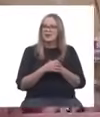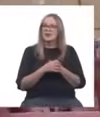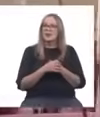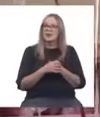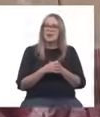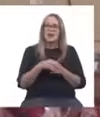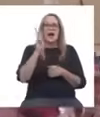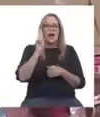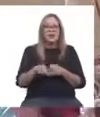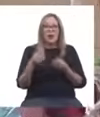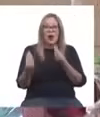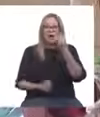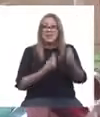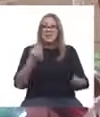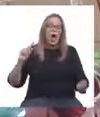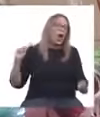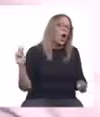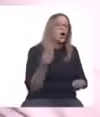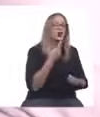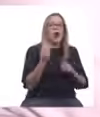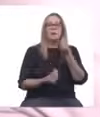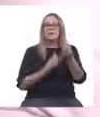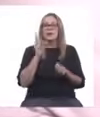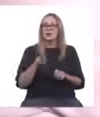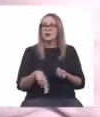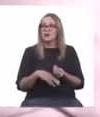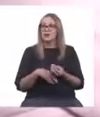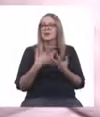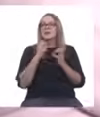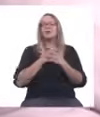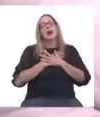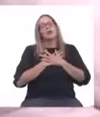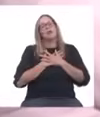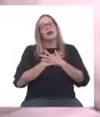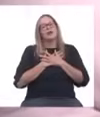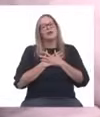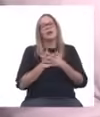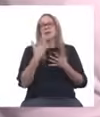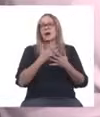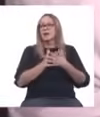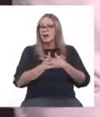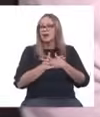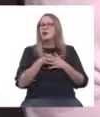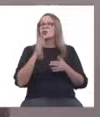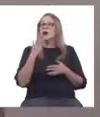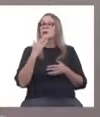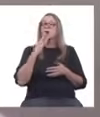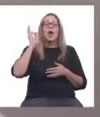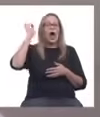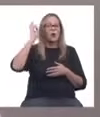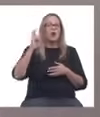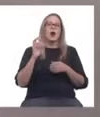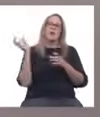יכולה לשחק את כל המשחקים שיש. זה מחמם את הלב, זה מחמם את הלב שגם יהודי הגולה משתתפים בצד. כולם איתך. אין לו